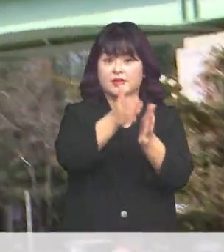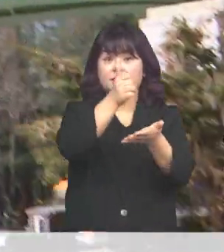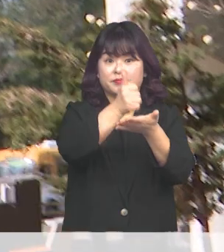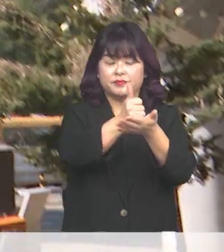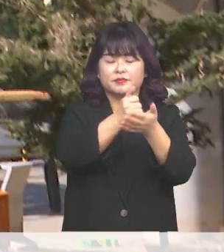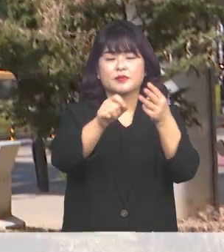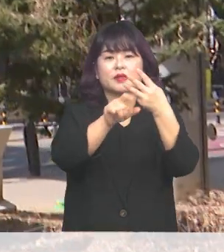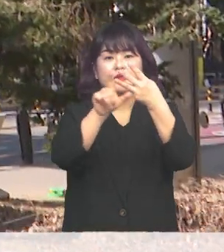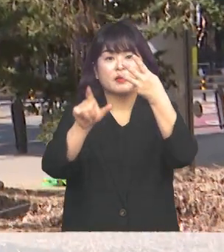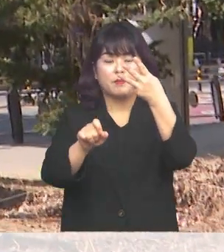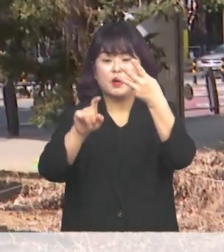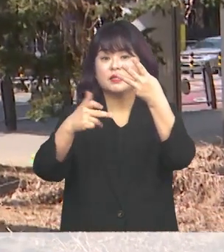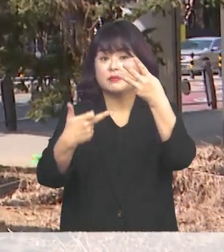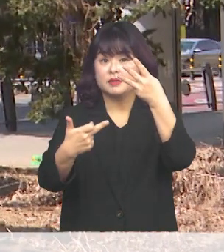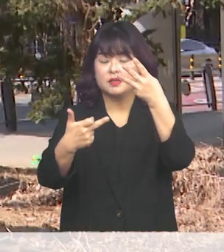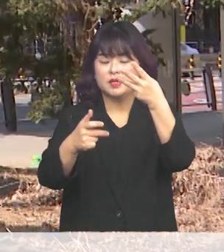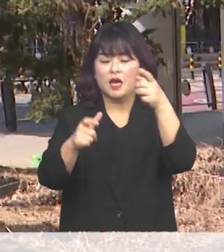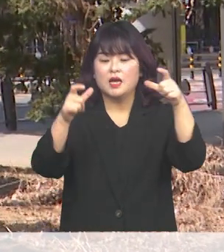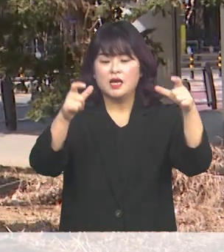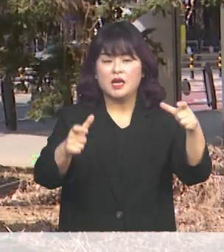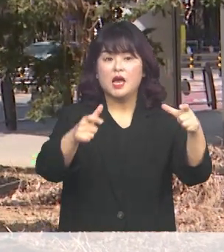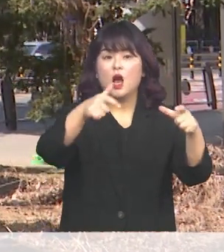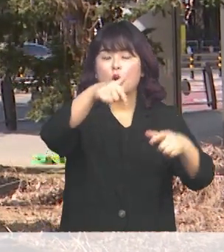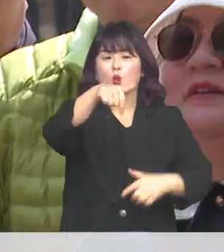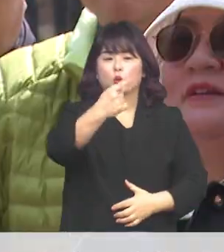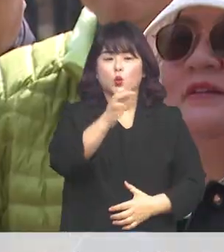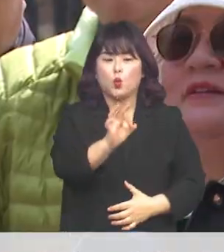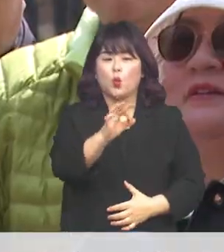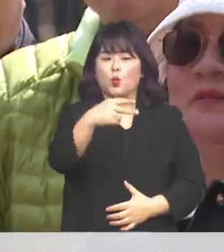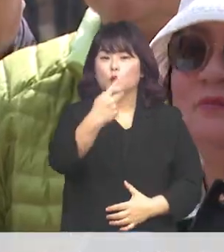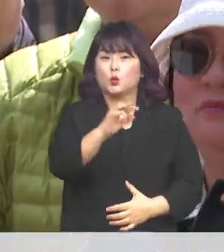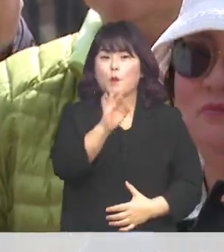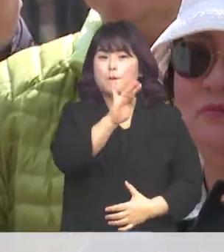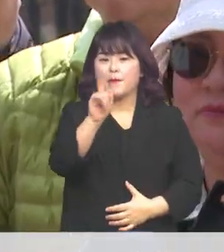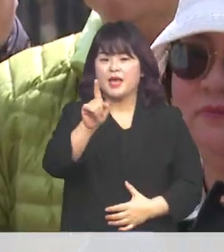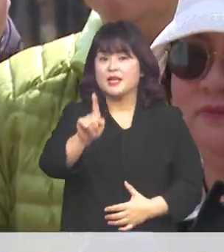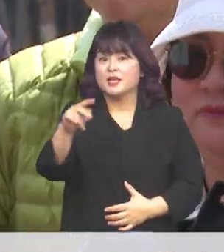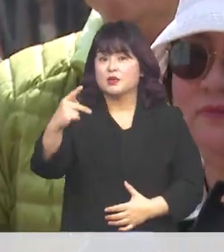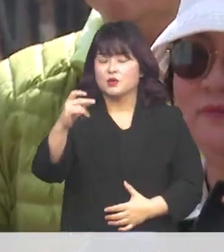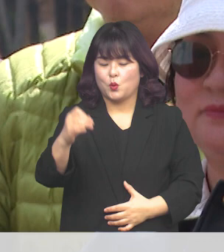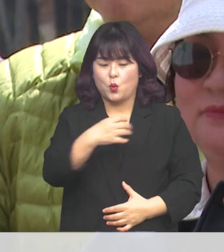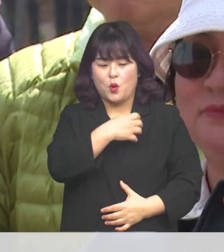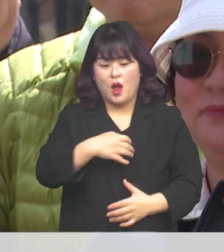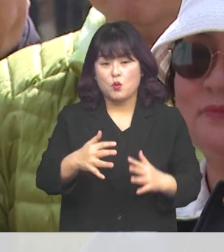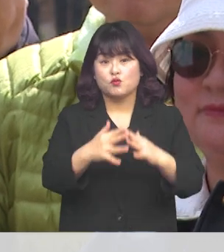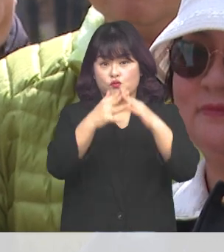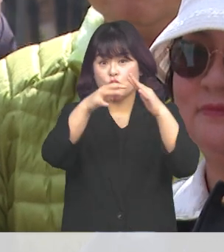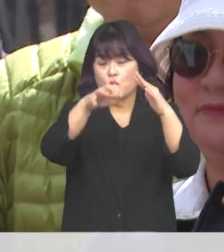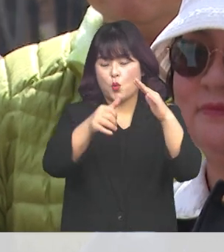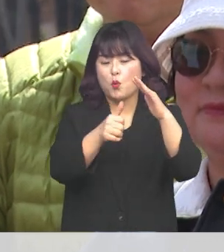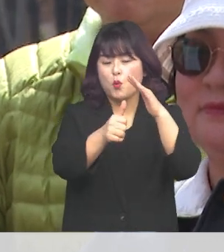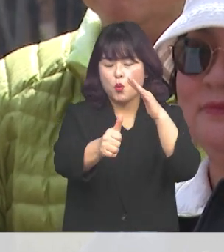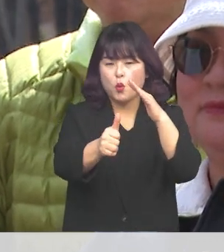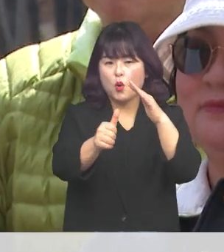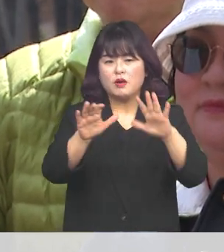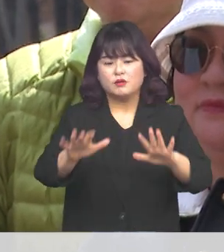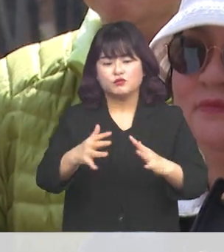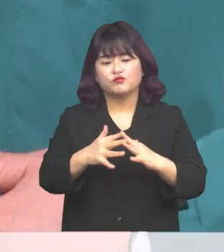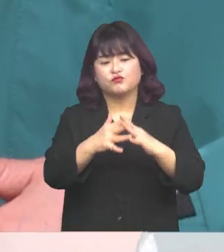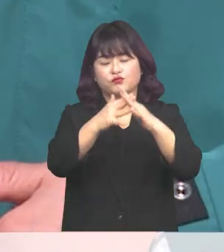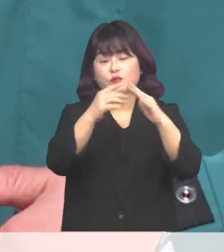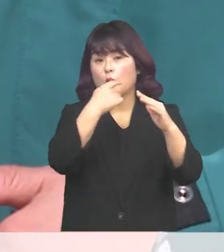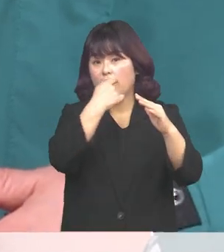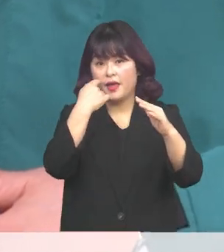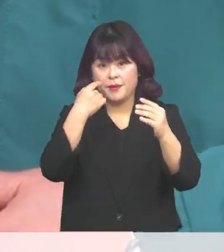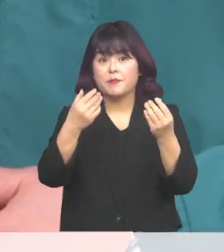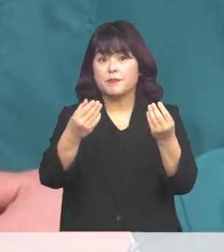이상일 용인특례시장은 지난 17일 기흥구 동백일동 행정복지센터 신축 현장을 방문해 이날 착공한 공사